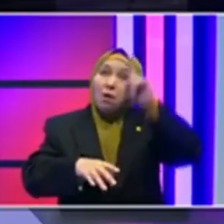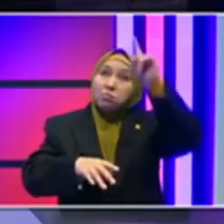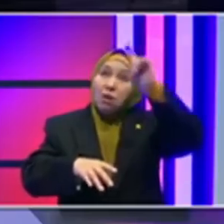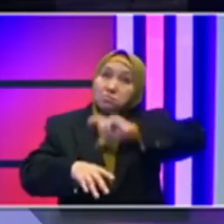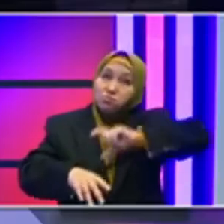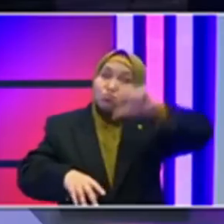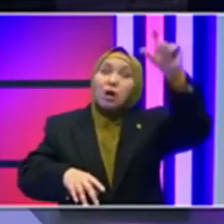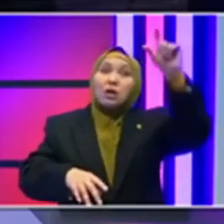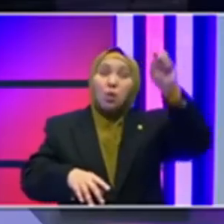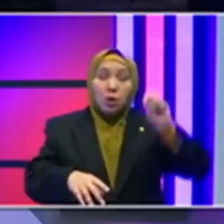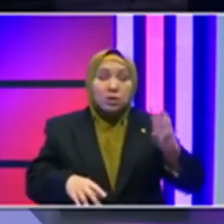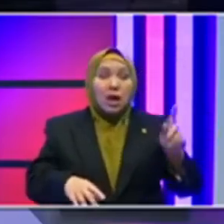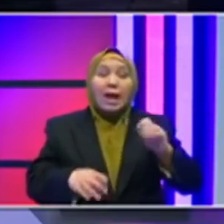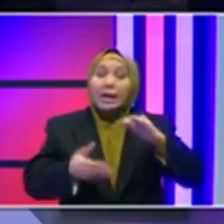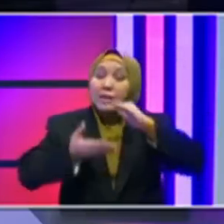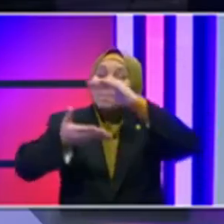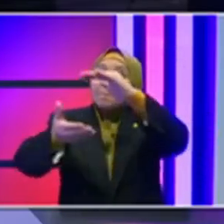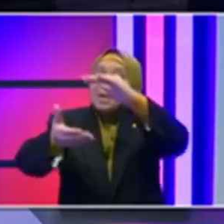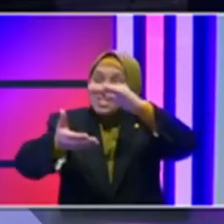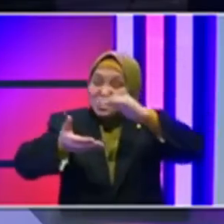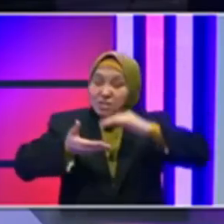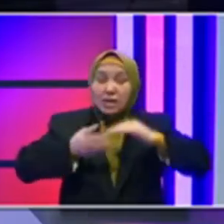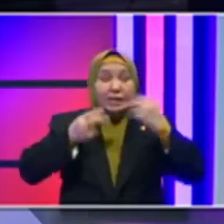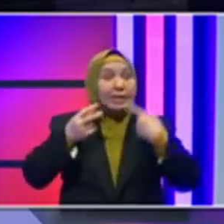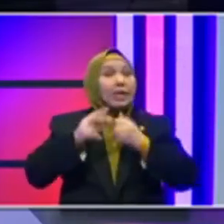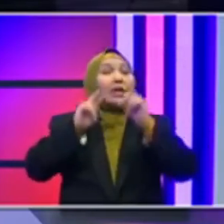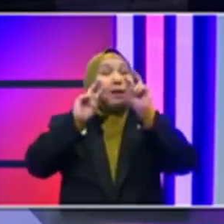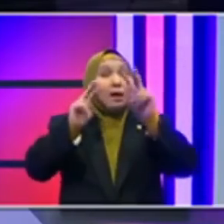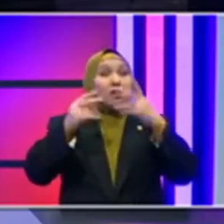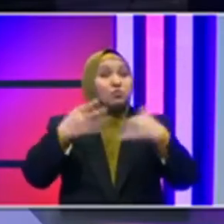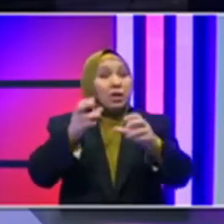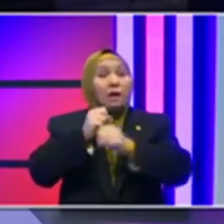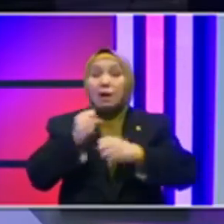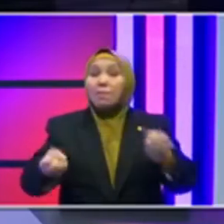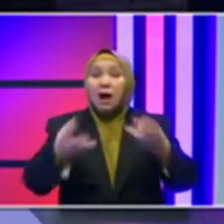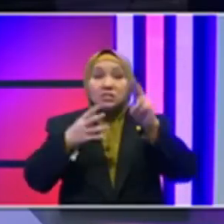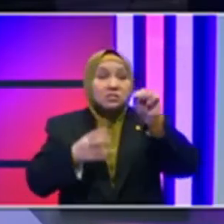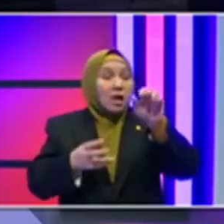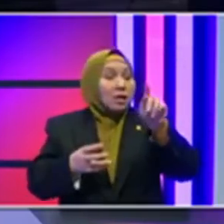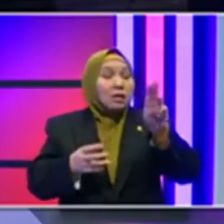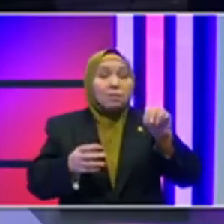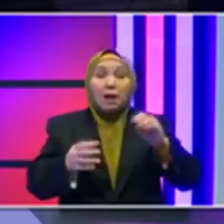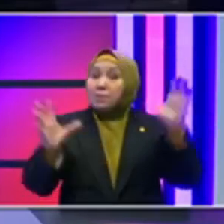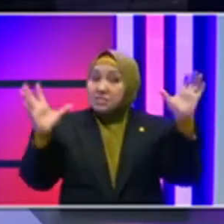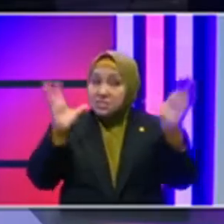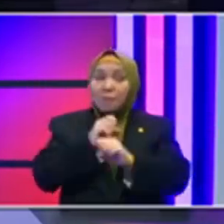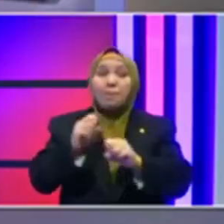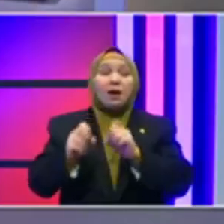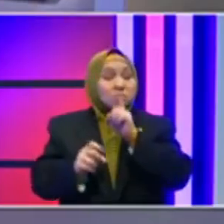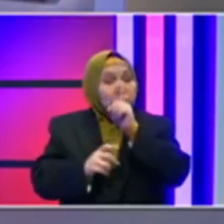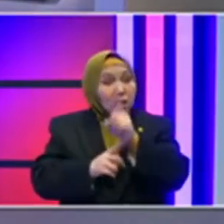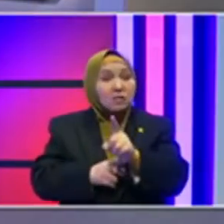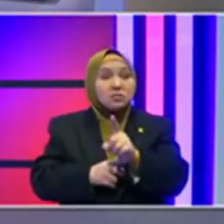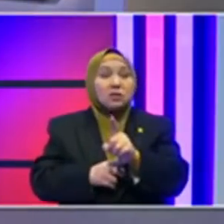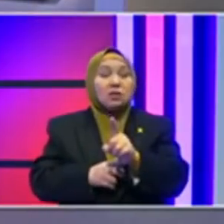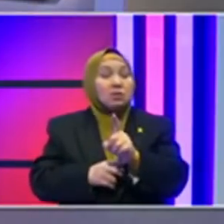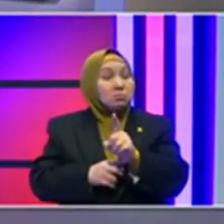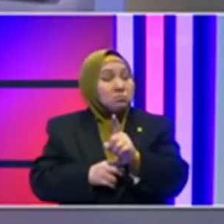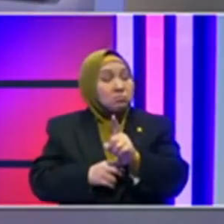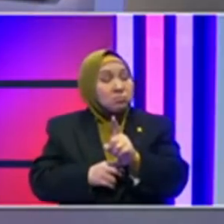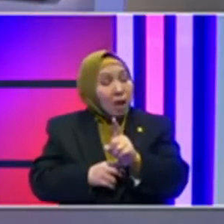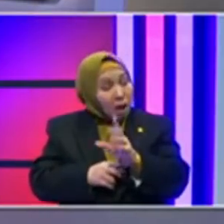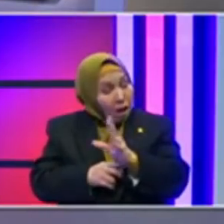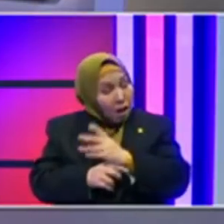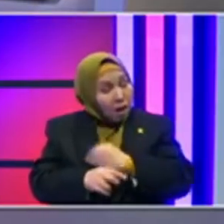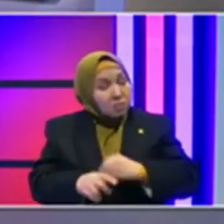subhanahu wa taala ini meses yang kita nampak apabila dapat banyak nikmat ini eee mencoba firaunna